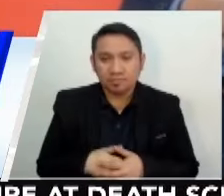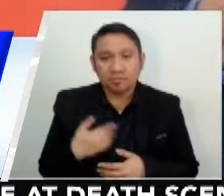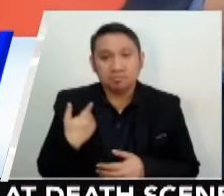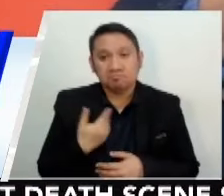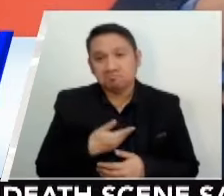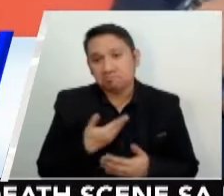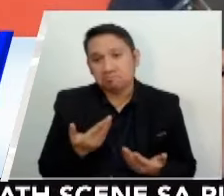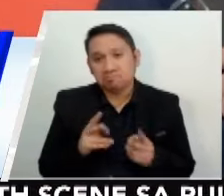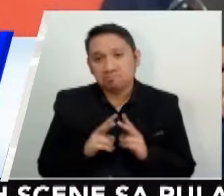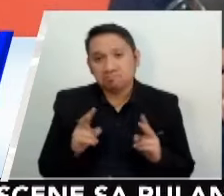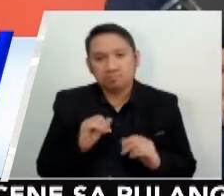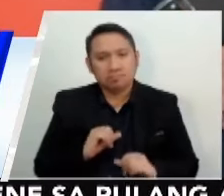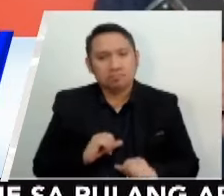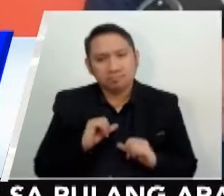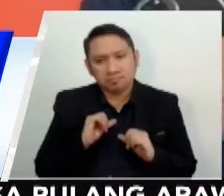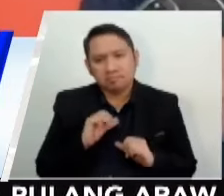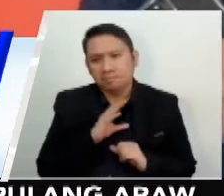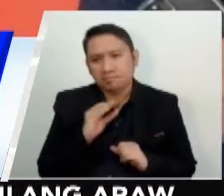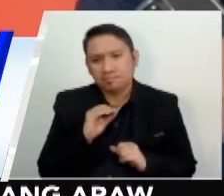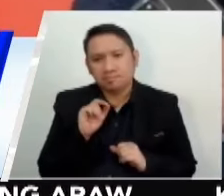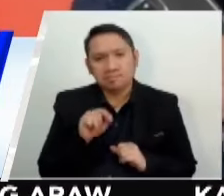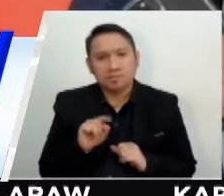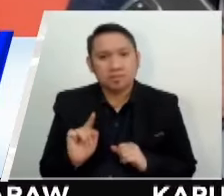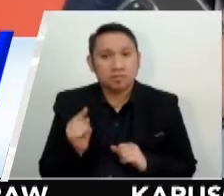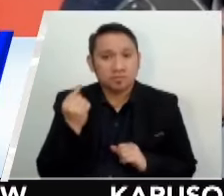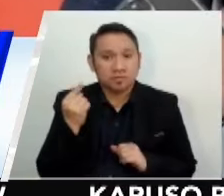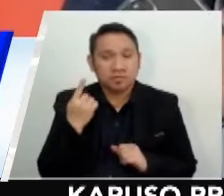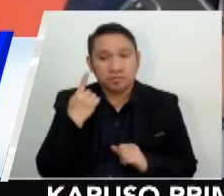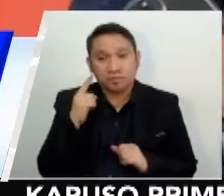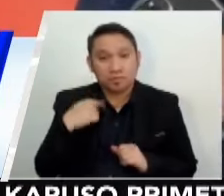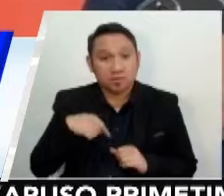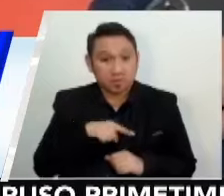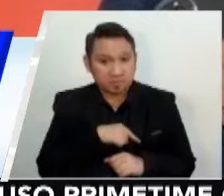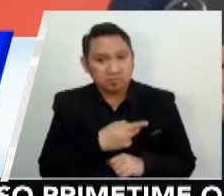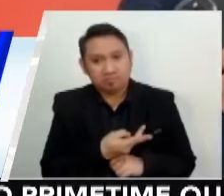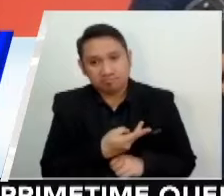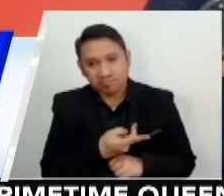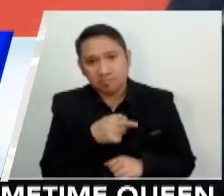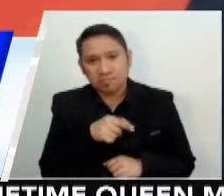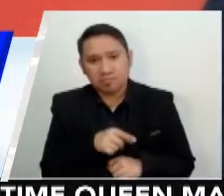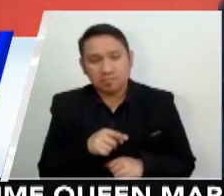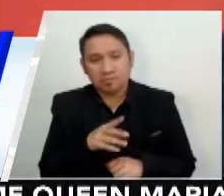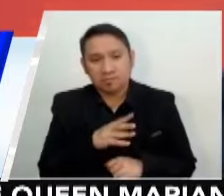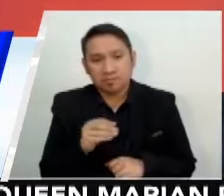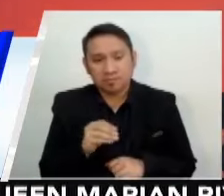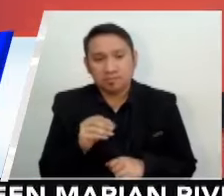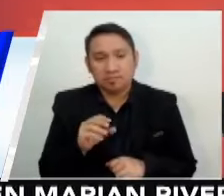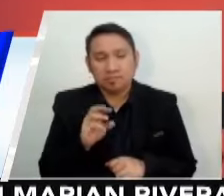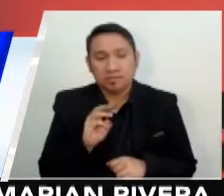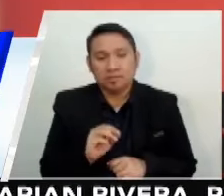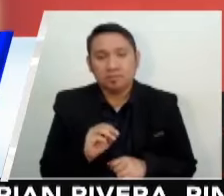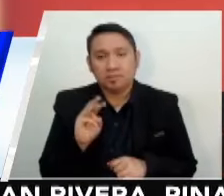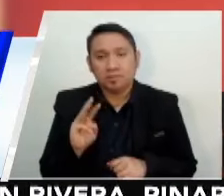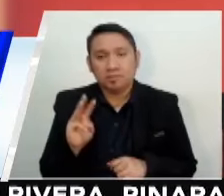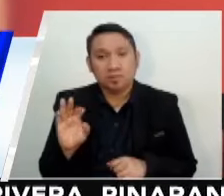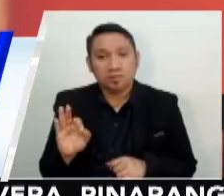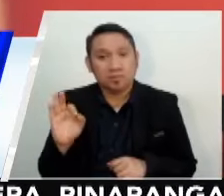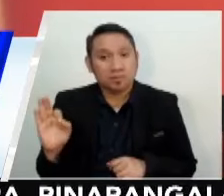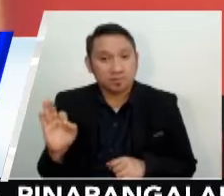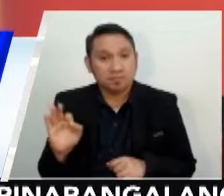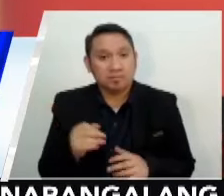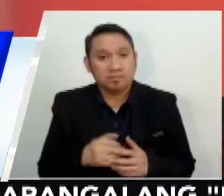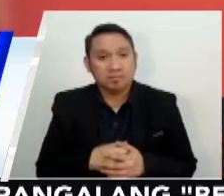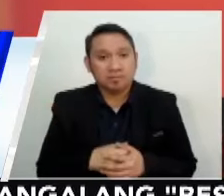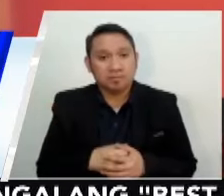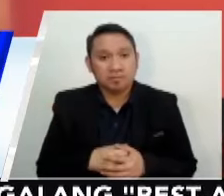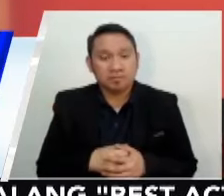course, and this is a first for us as well, attending the AWFF. So the amount